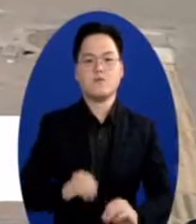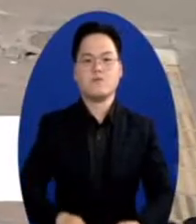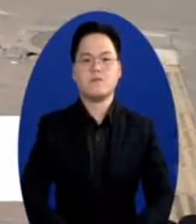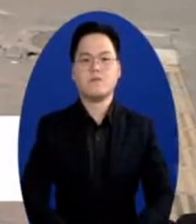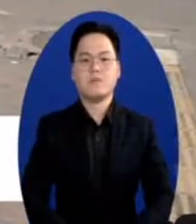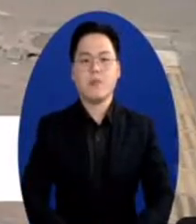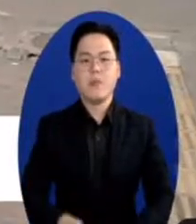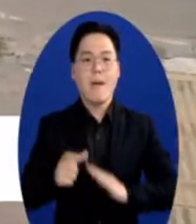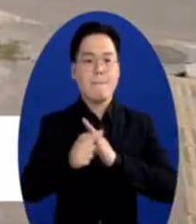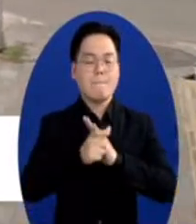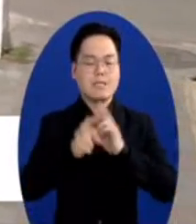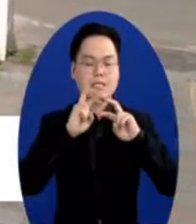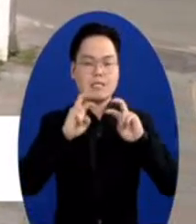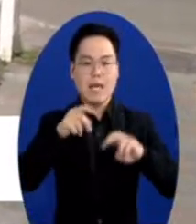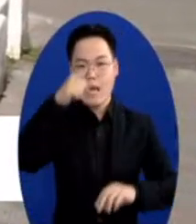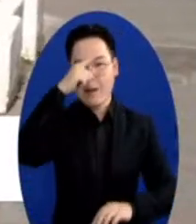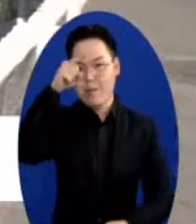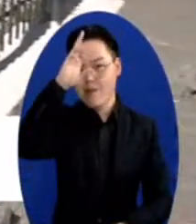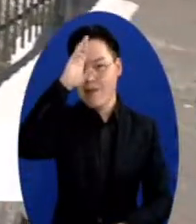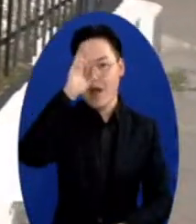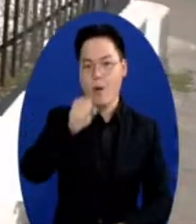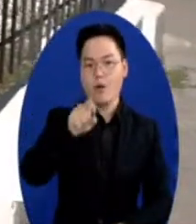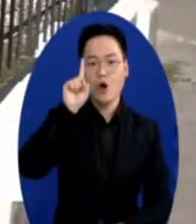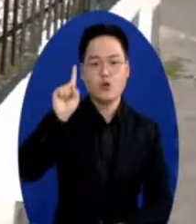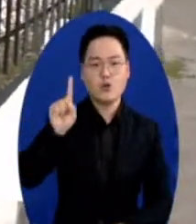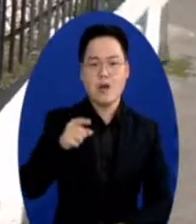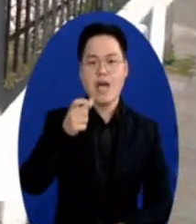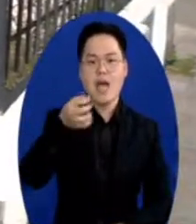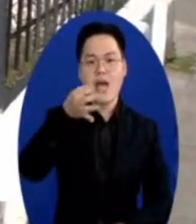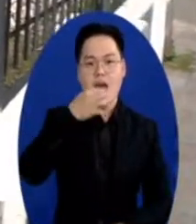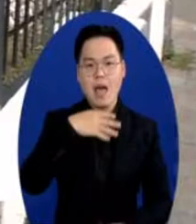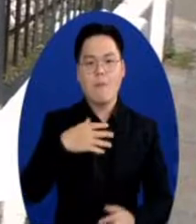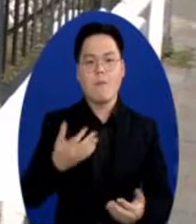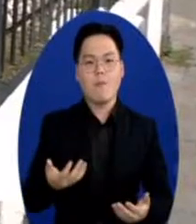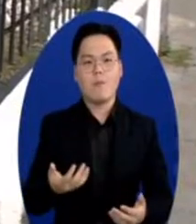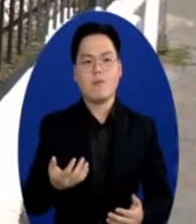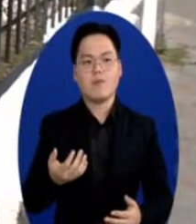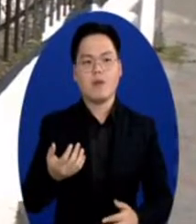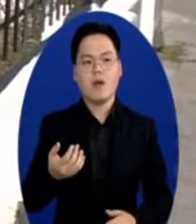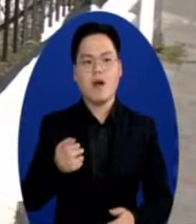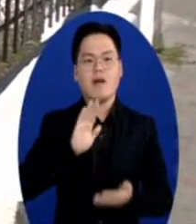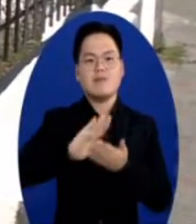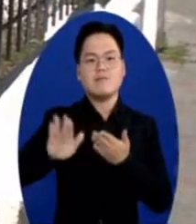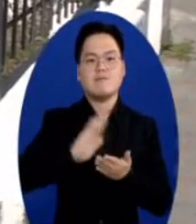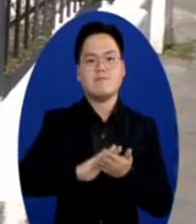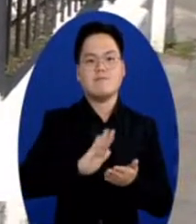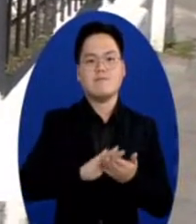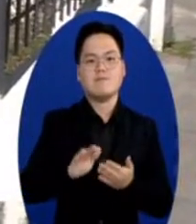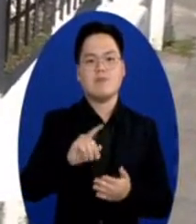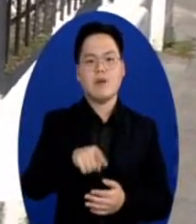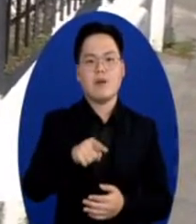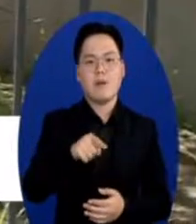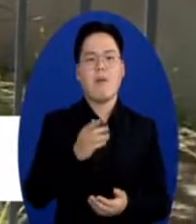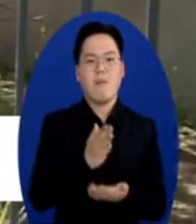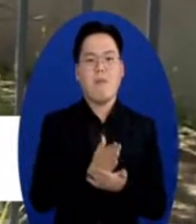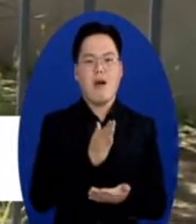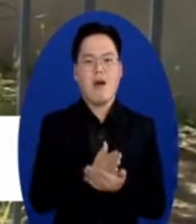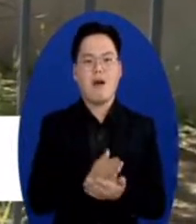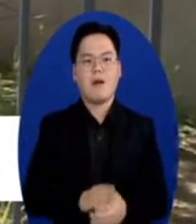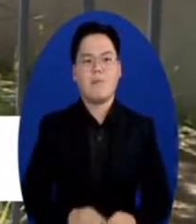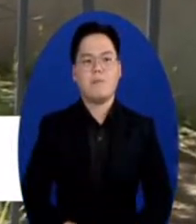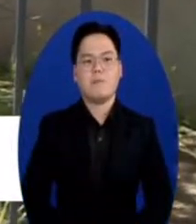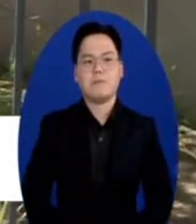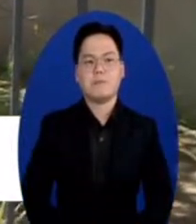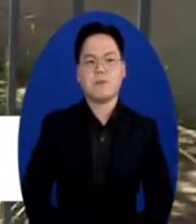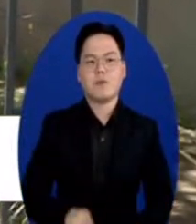баха. Мэргэжлийн хяналт ч юм уу эсвэл эрүүл мэндийн яамнаас шөвшөөрөдөг эмийн бүтээгтүүнүүдээс худалдаж авдаг тохиолдол байдаг.